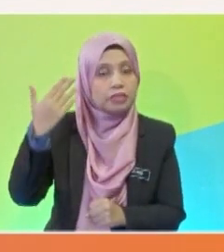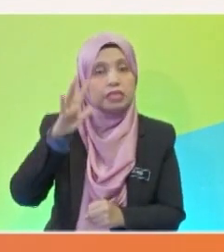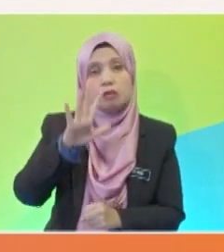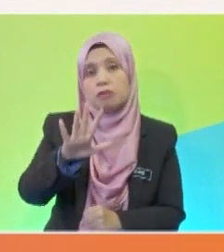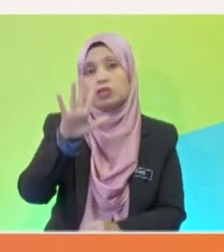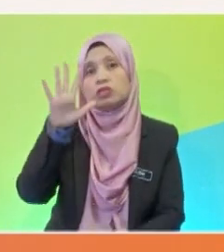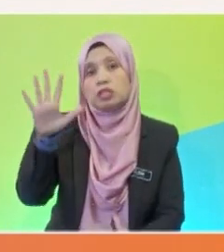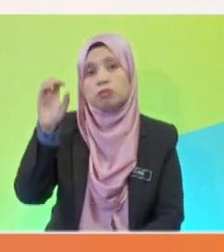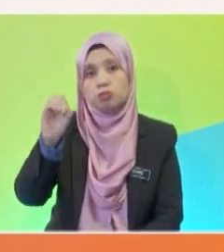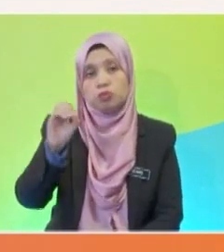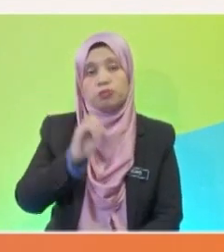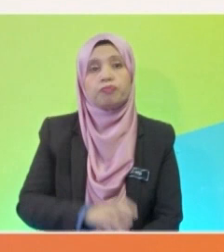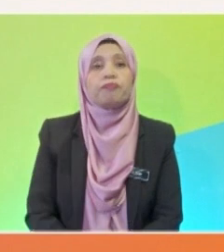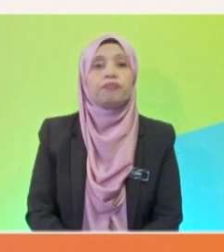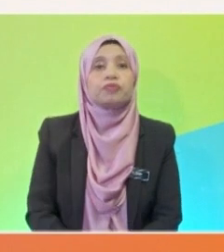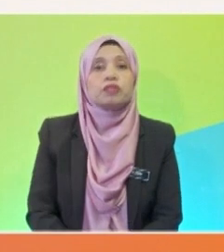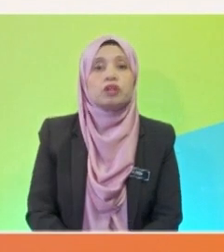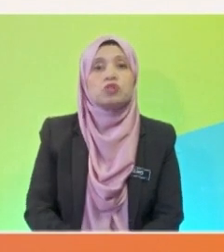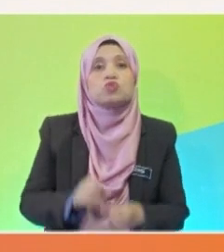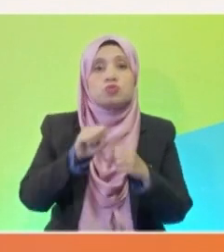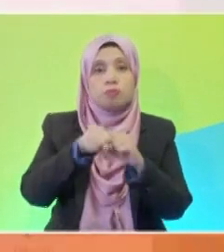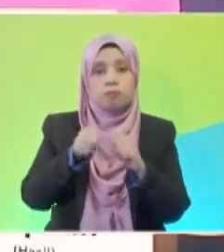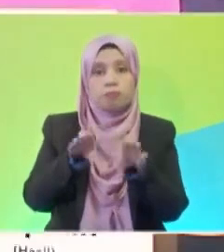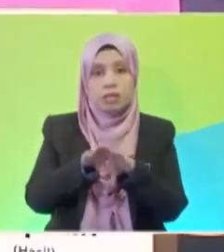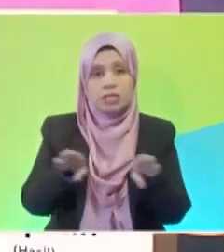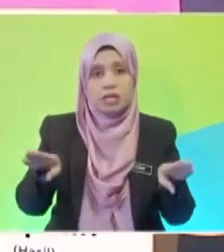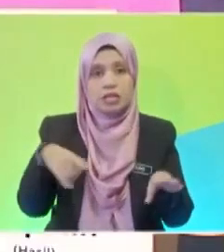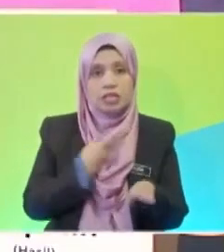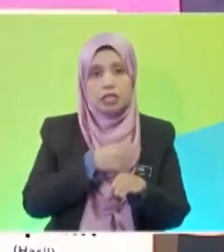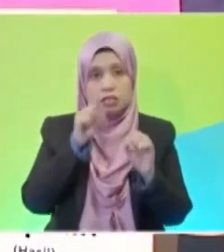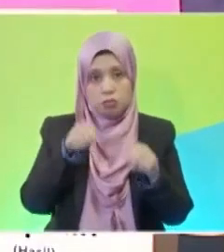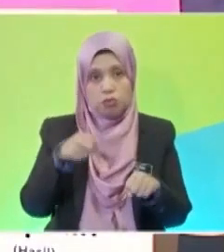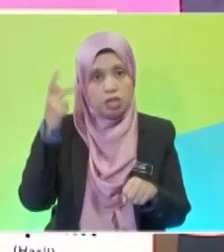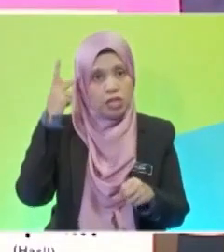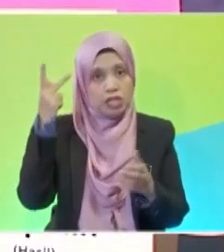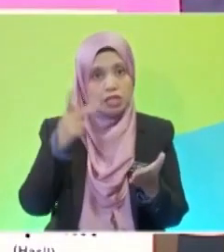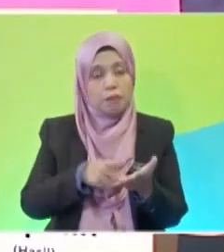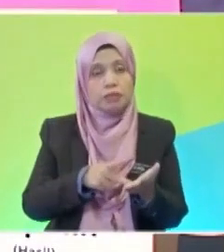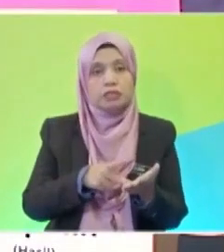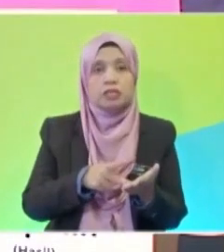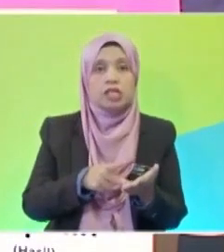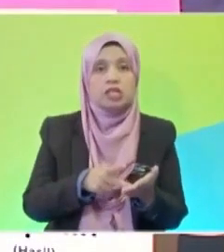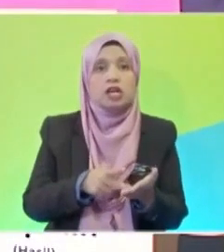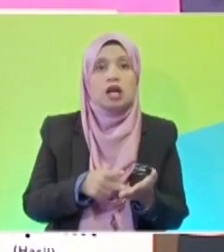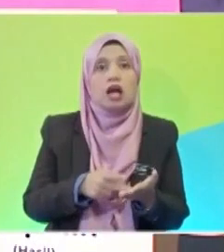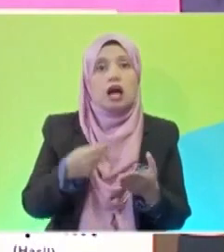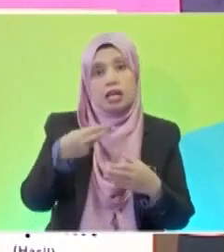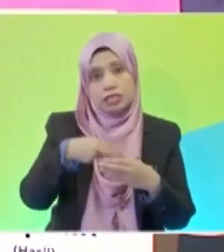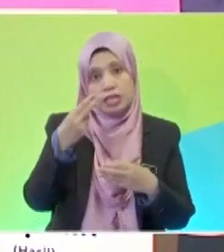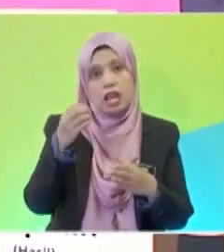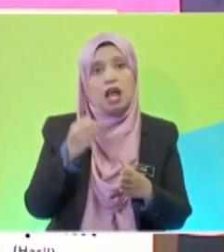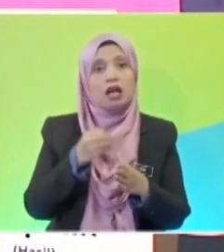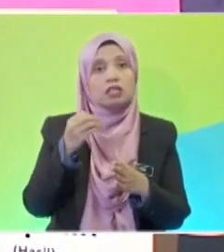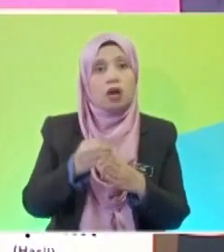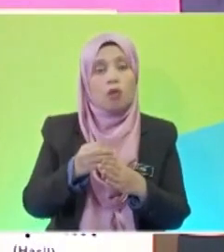RM550. Kita kena buat perbezaan, Nisa. Supaya perbezaan tu kita dapat kena pasti ia hasil ke belanja. Awak kena buat perbezaan.